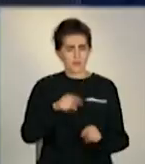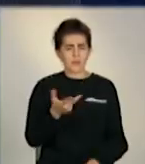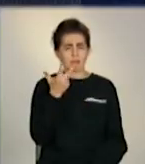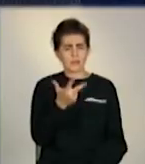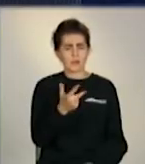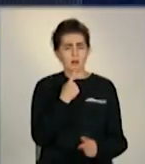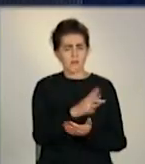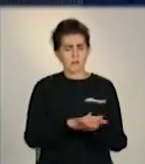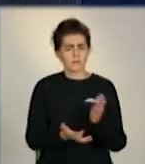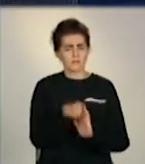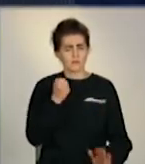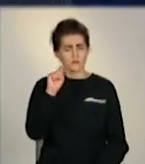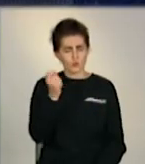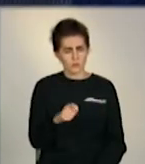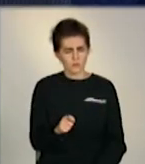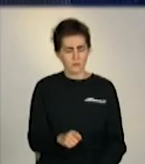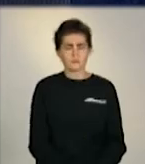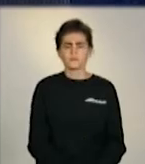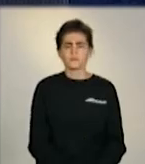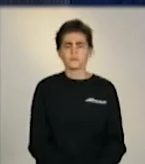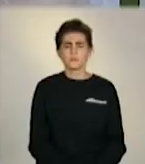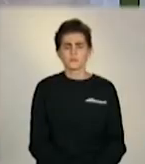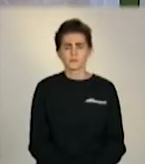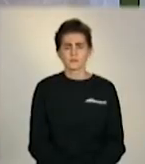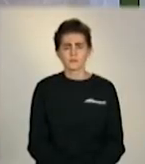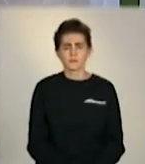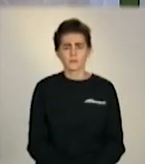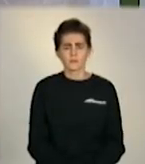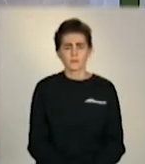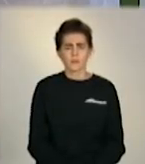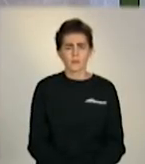поранення. Почався обстріл, коли